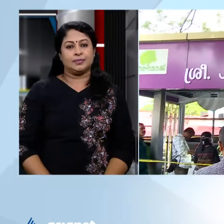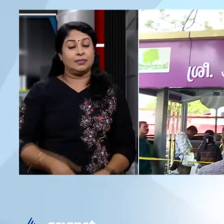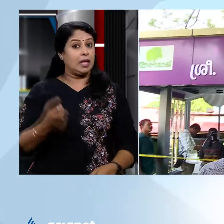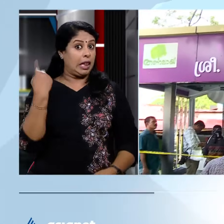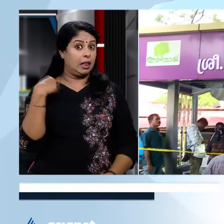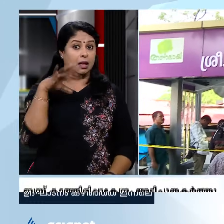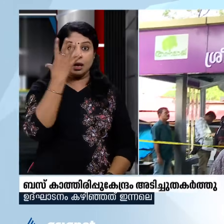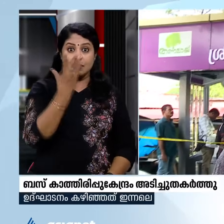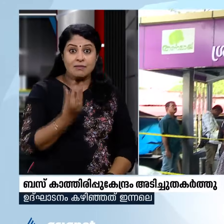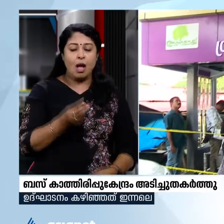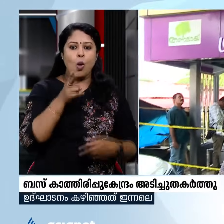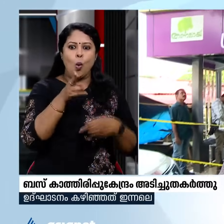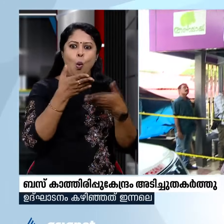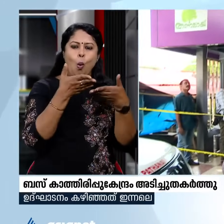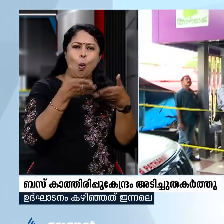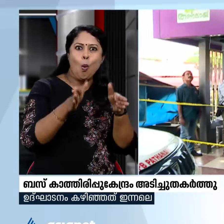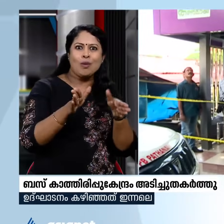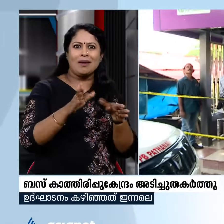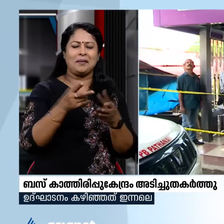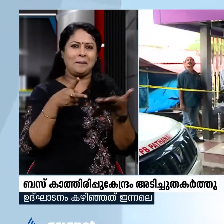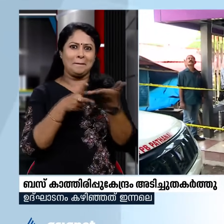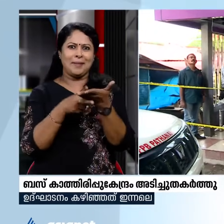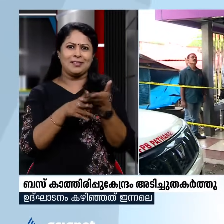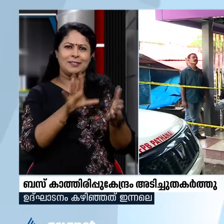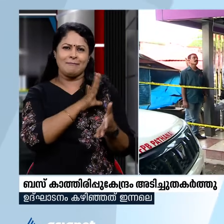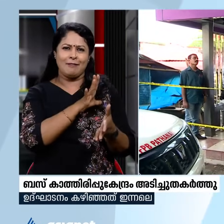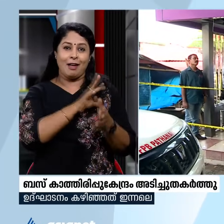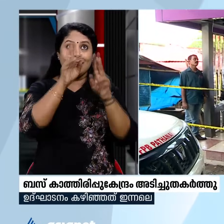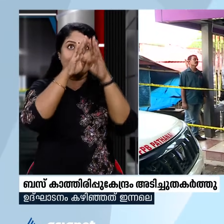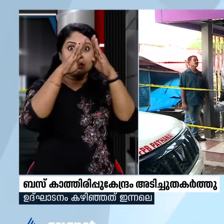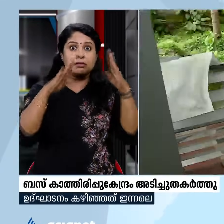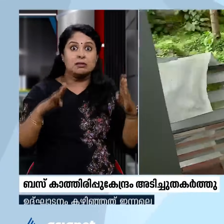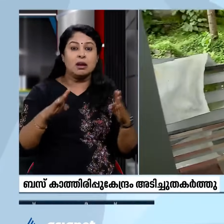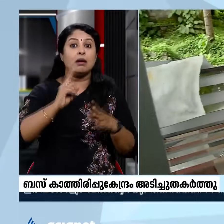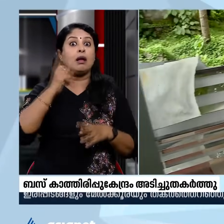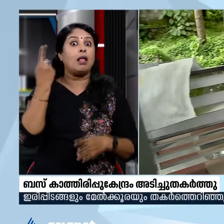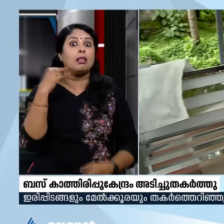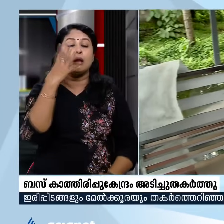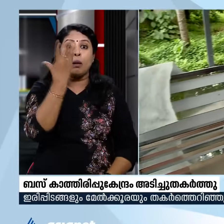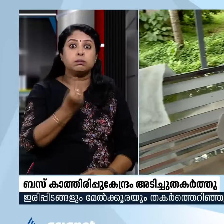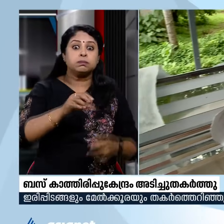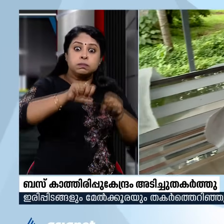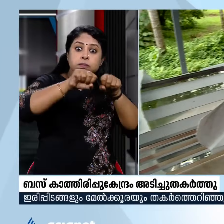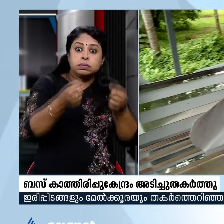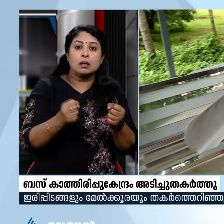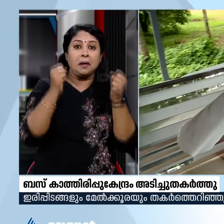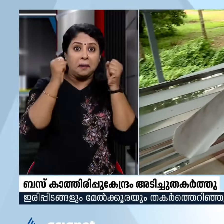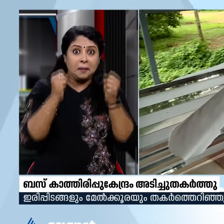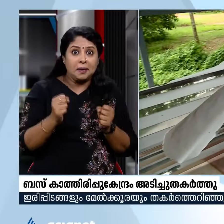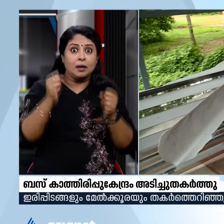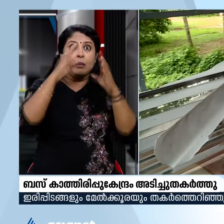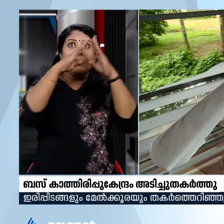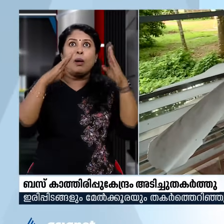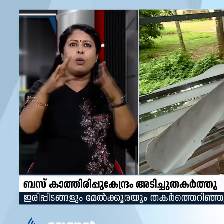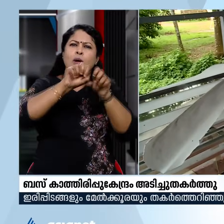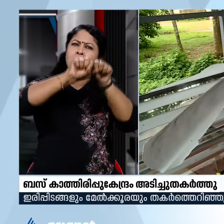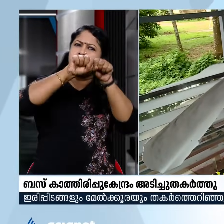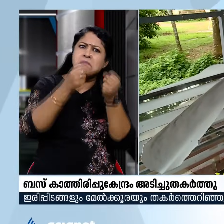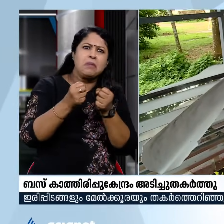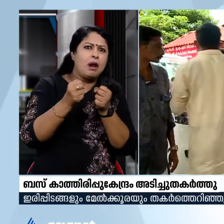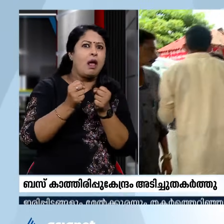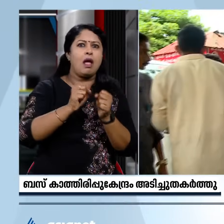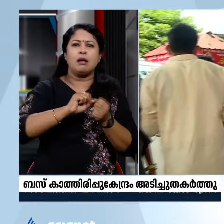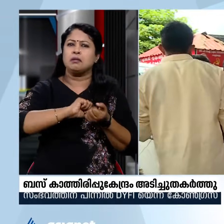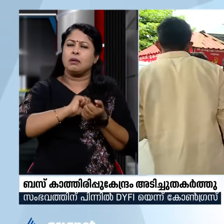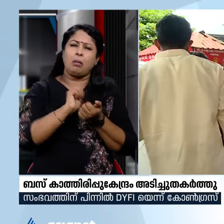ഇന്നലെ വൈകിട്ട് ഉദ്ഘാടനം നടത്തിയ ബസ് കാത്തിരിപ്പ് കേന്ദ്രമാണ് രാത്രിയോടെ അടിച്ചു തകർത്തത്. ഇരിപ്പിടങ്ങളും മേൽക്കൂരയും എല്ലാം തകർത്തെറിഞ്ഞു. എം ബി ഫണ്ട്